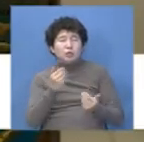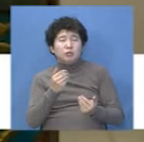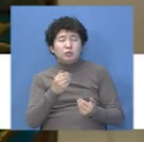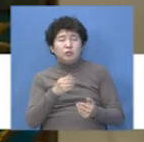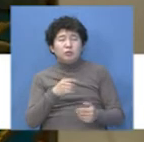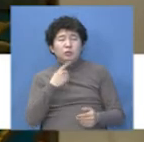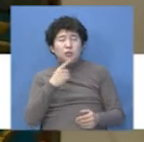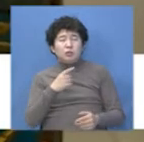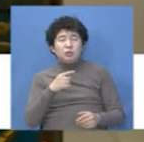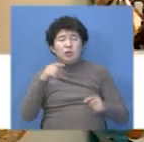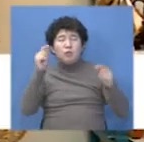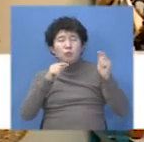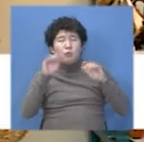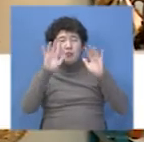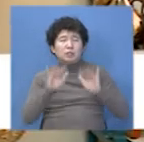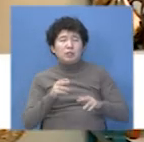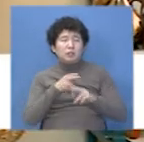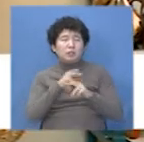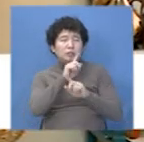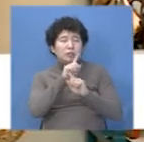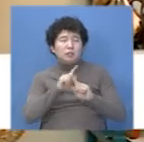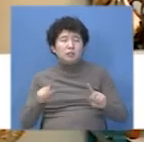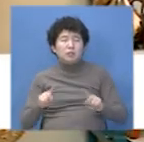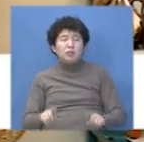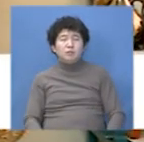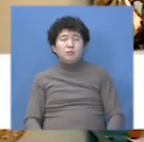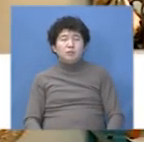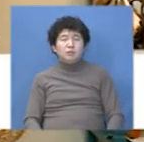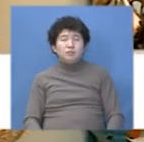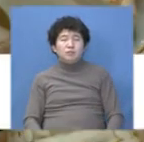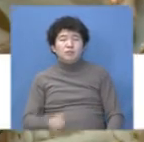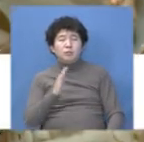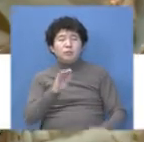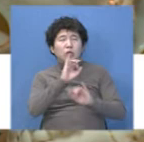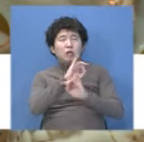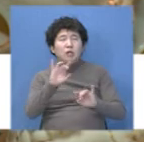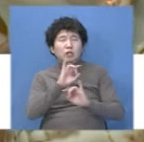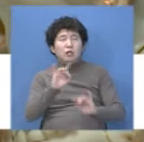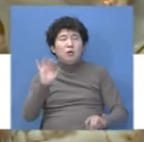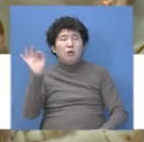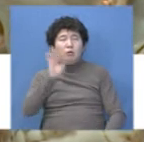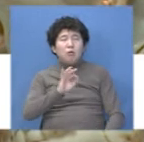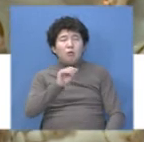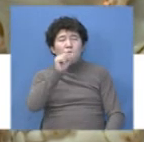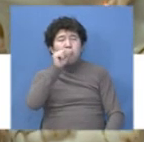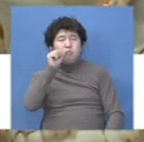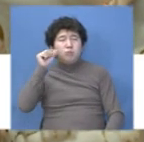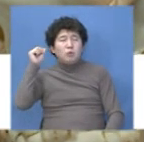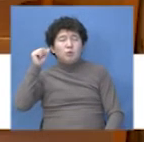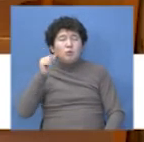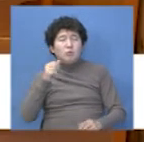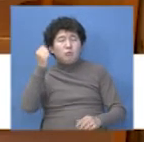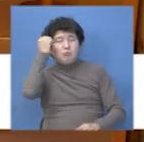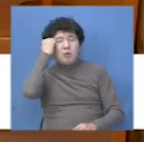А уникальные артефакты, которые насчитывают не одну сотню лет, будут рассказывать о прошлом, память о котором необходимо сохранить